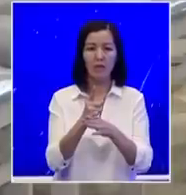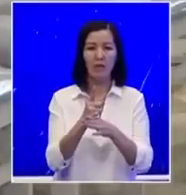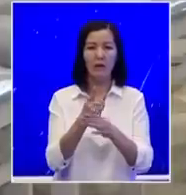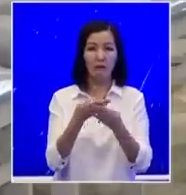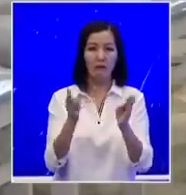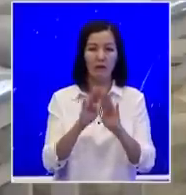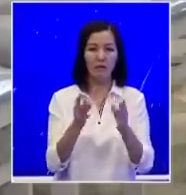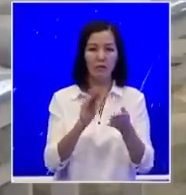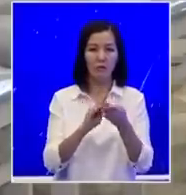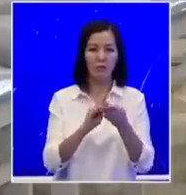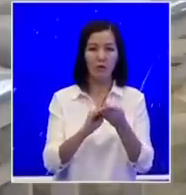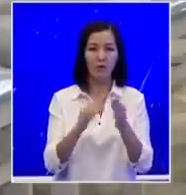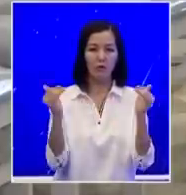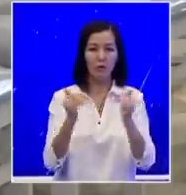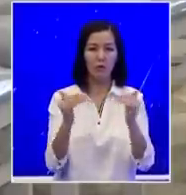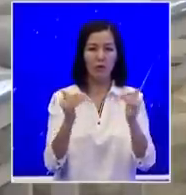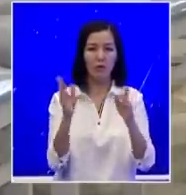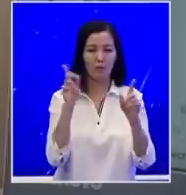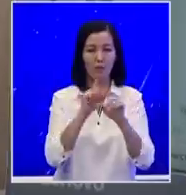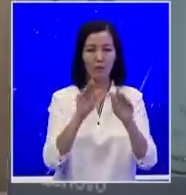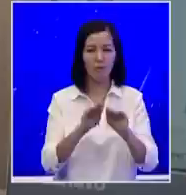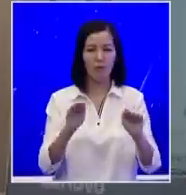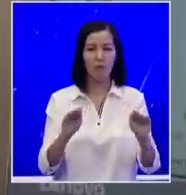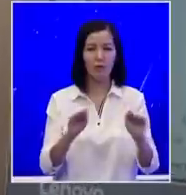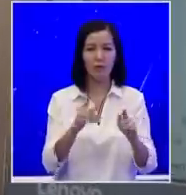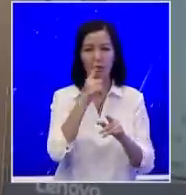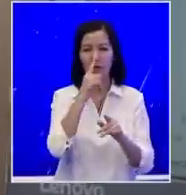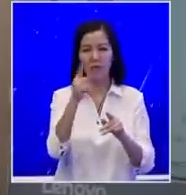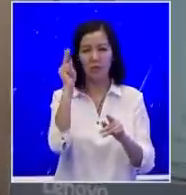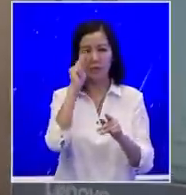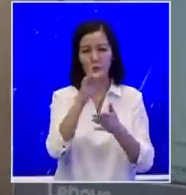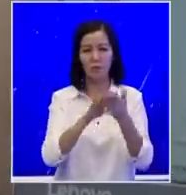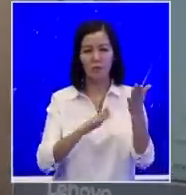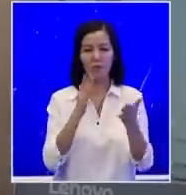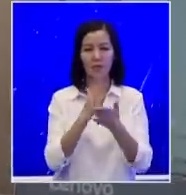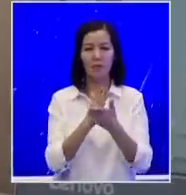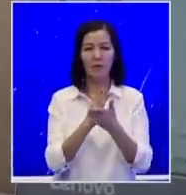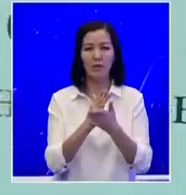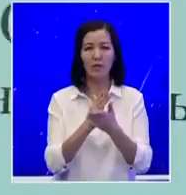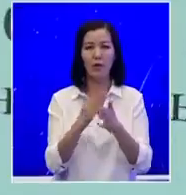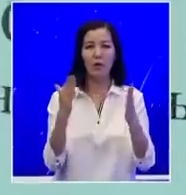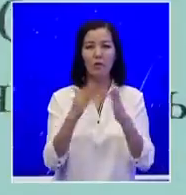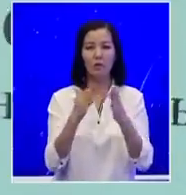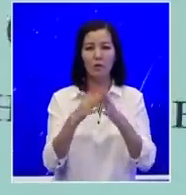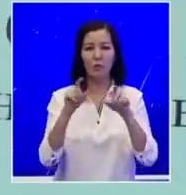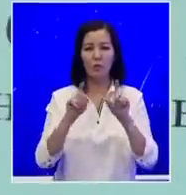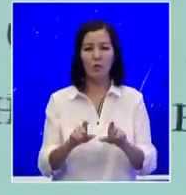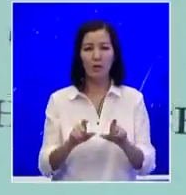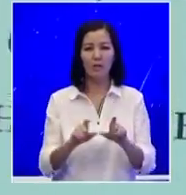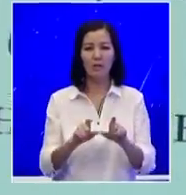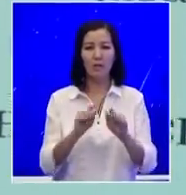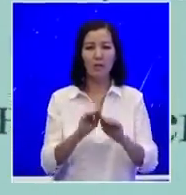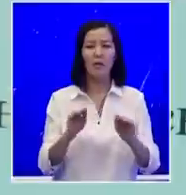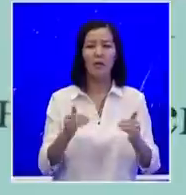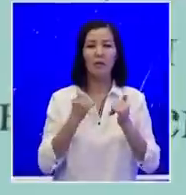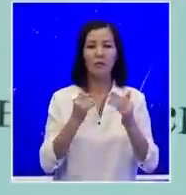Жоғары оқу орындарындағы студенттер мен мектеп оқушылары да қашықтан оқуларын жалғастыра береді. Ал үйдегі 4 қабырғаға қамалған балалар